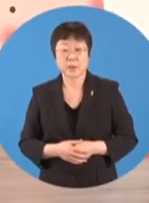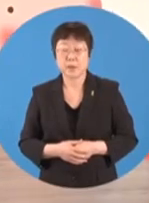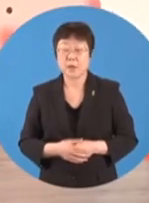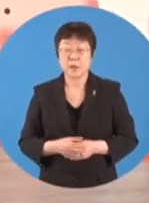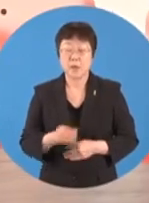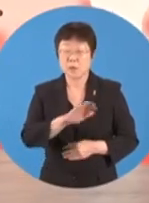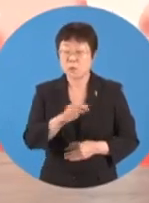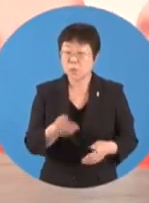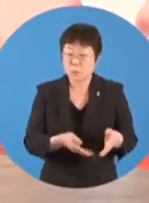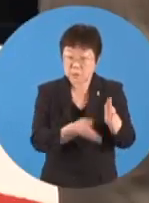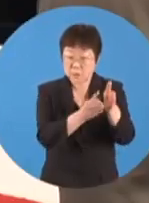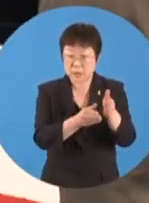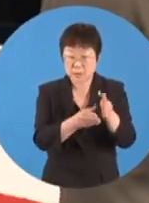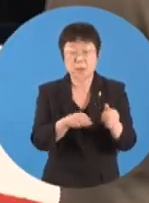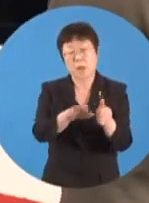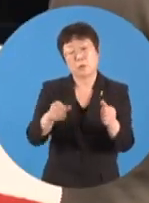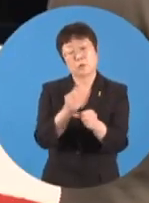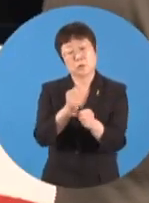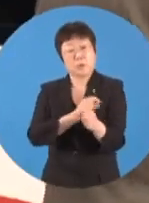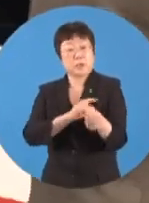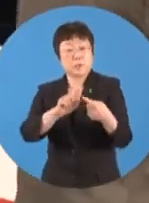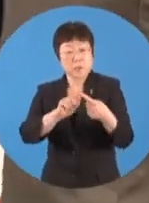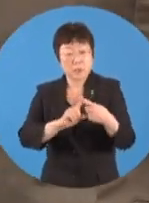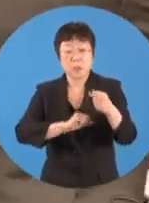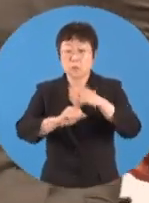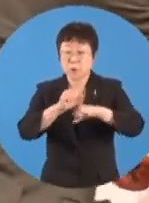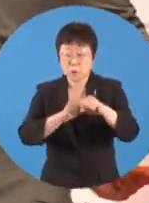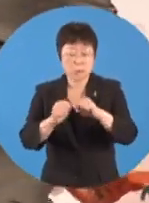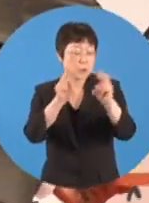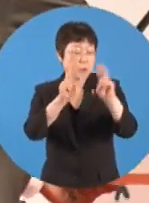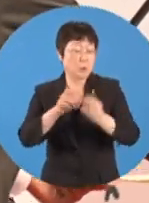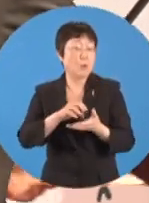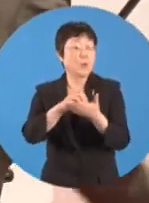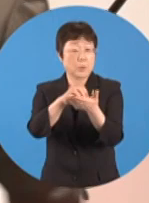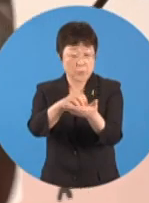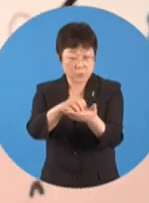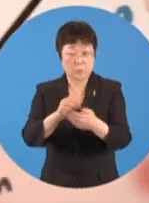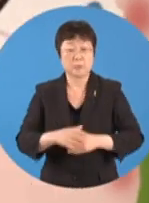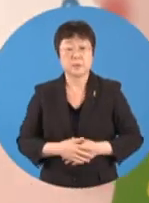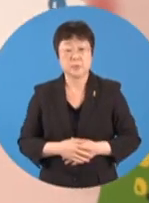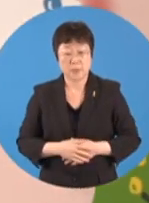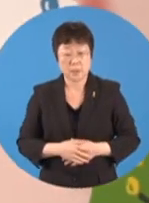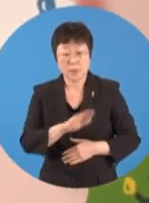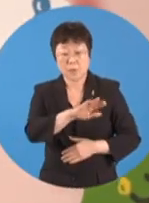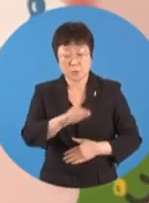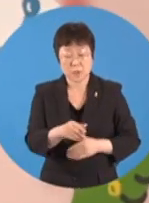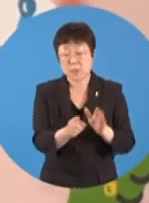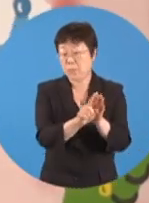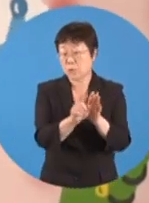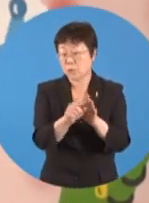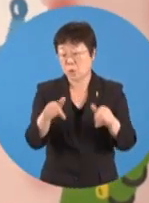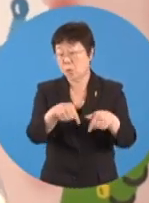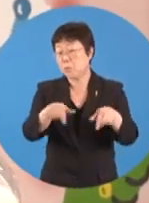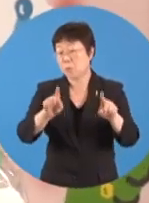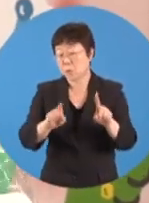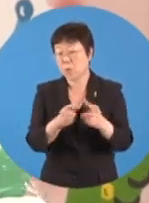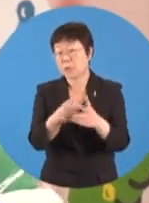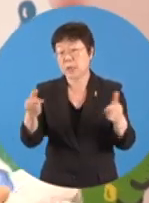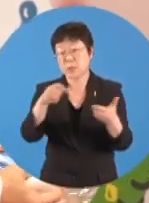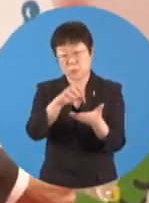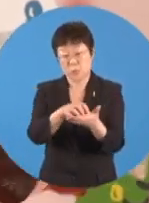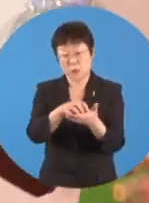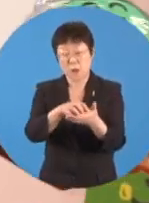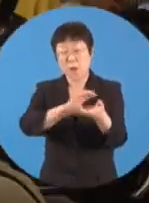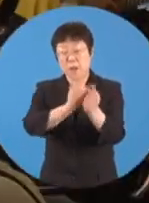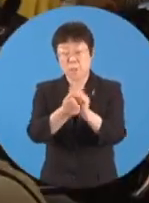また育児しやすい環境づくりに積極的に取り組んでいる企業を表彰する子育てサポート部門の大賞には、株